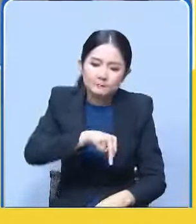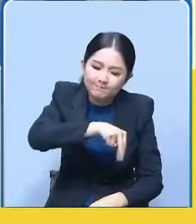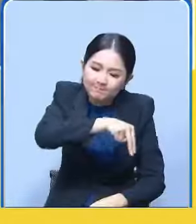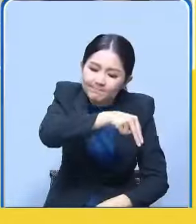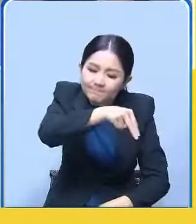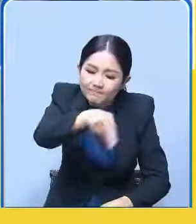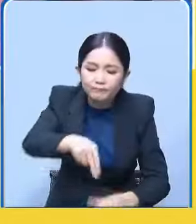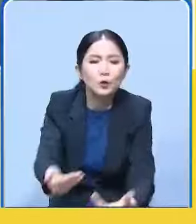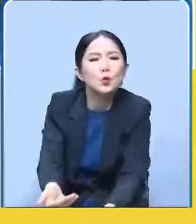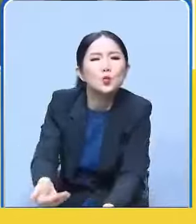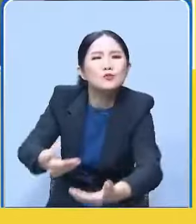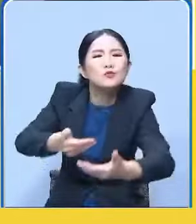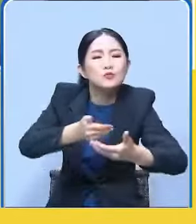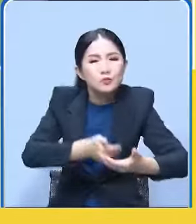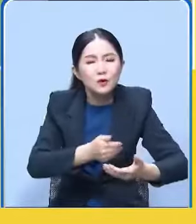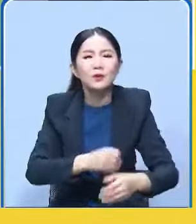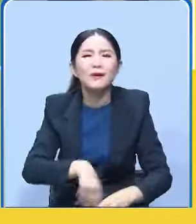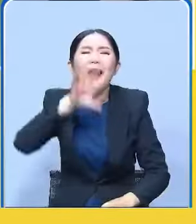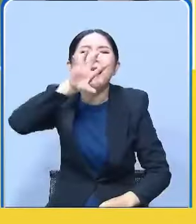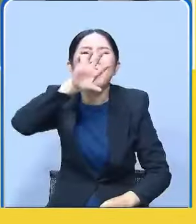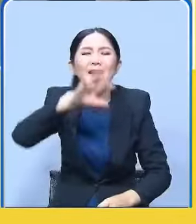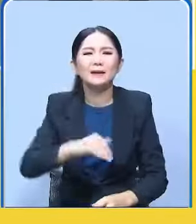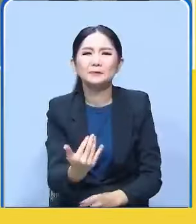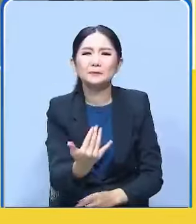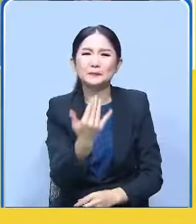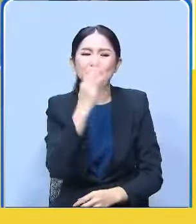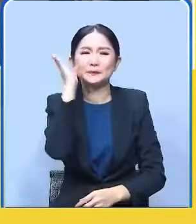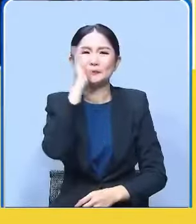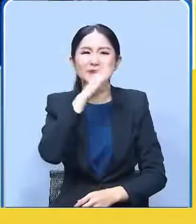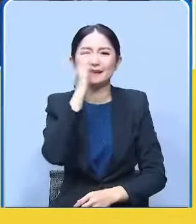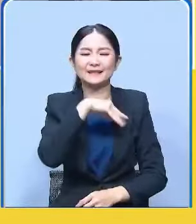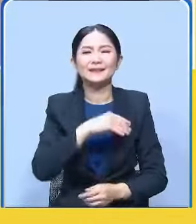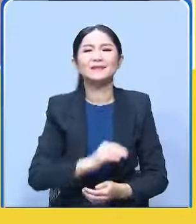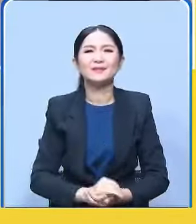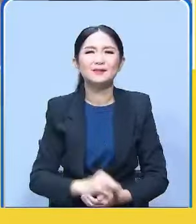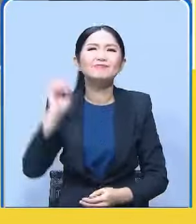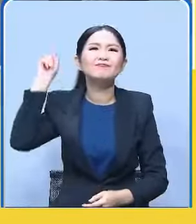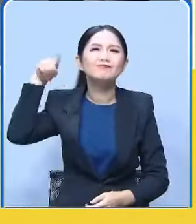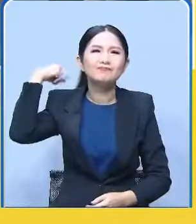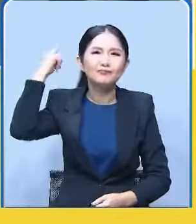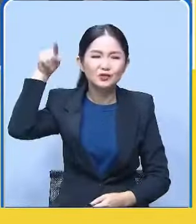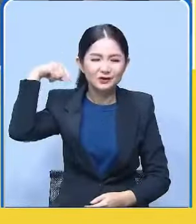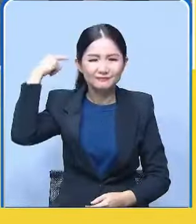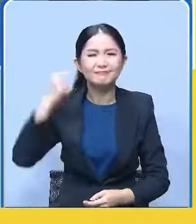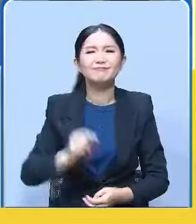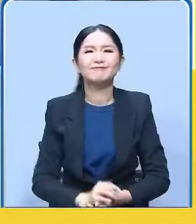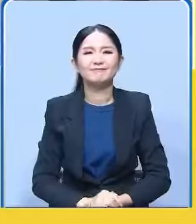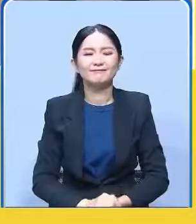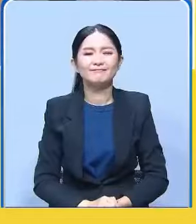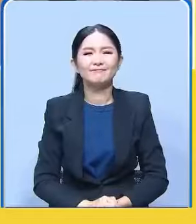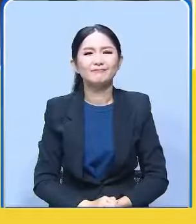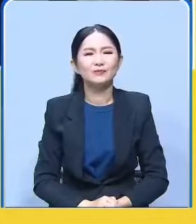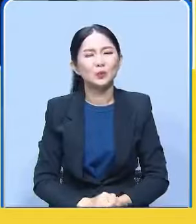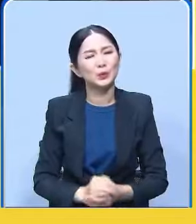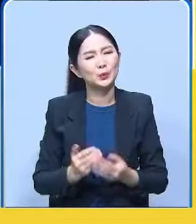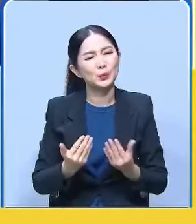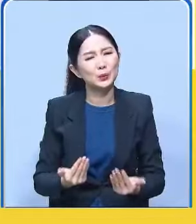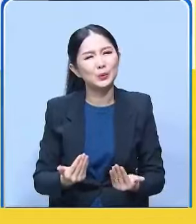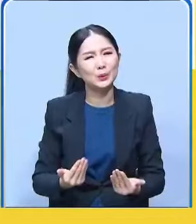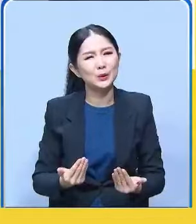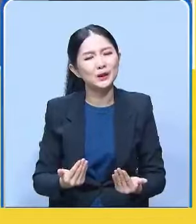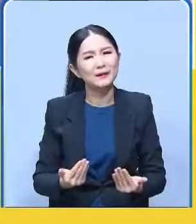เสียงเมื่อกี้มันแบบว้ายอะไรอย่างเงี้ยแล้วก็แบบอุ้ยมันเหม็นด้วยน้ำเนิ่มอะไรอย่างเงี้ยเนาะแล้วผู้หญิงอะลงไปคุณผู้ชมคะแม้งานนี้ต้องบอกว่าแม้